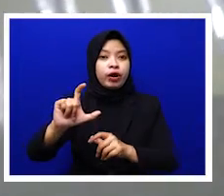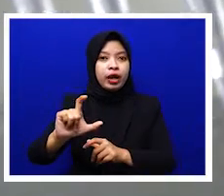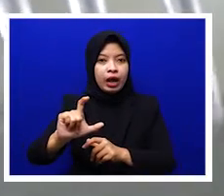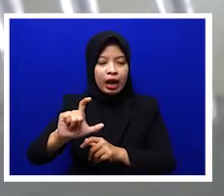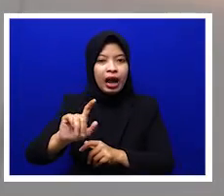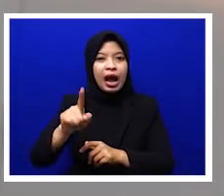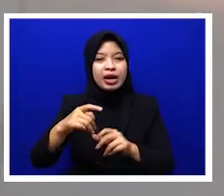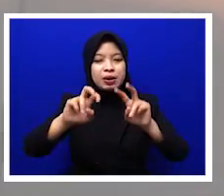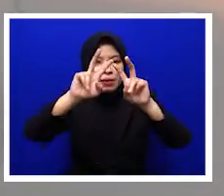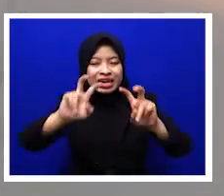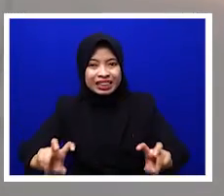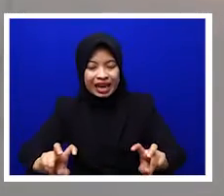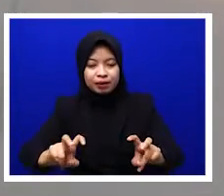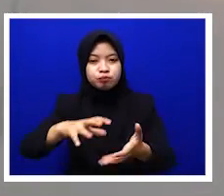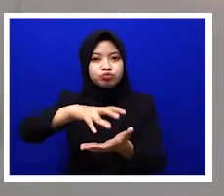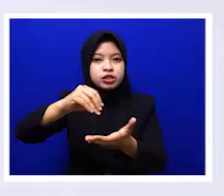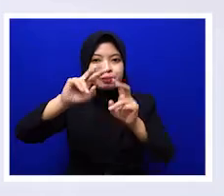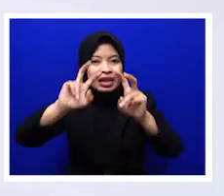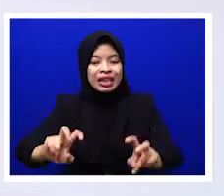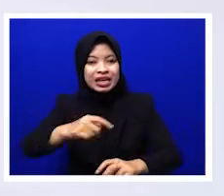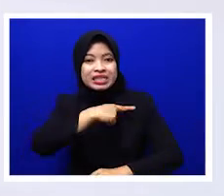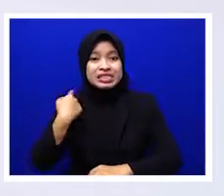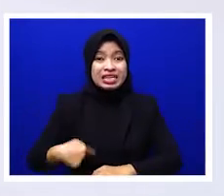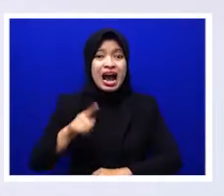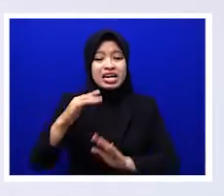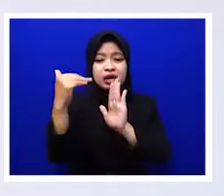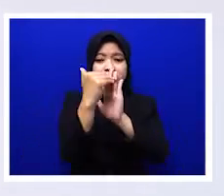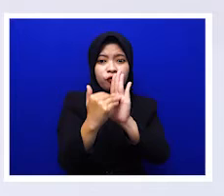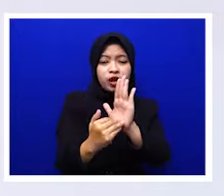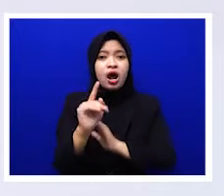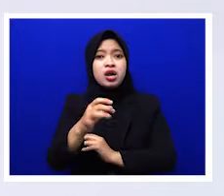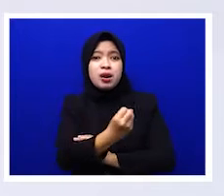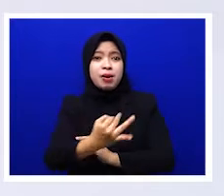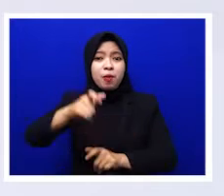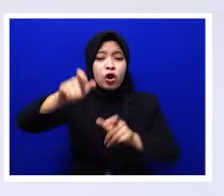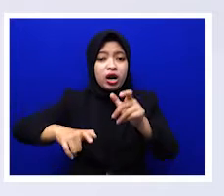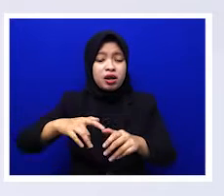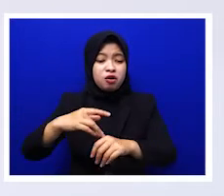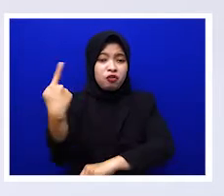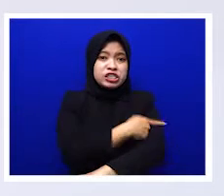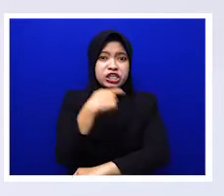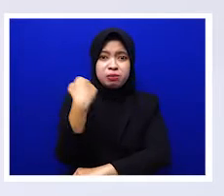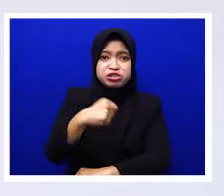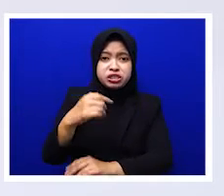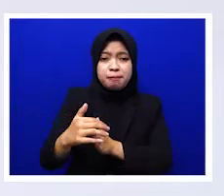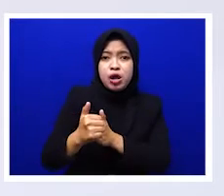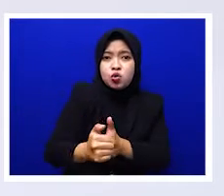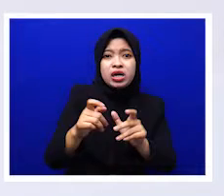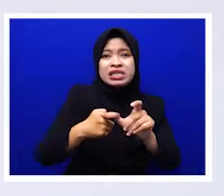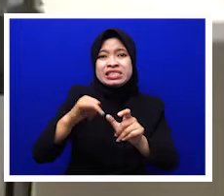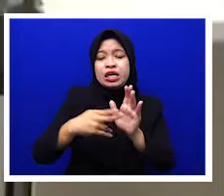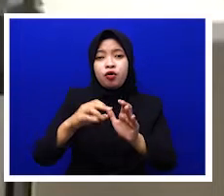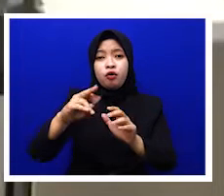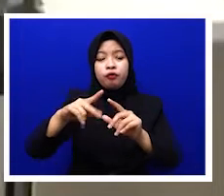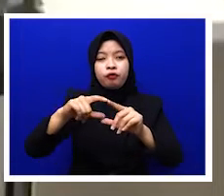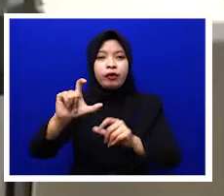City Vaccine Prevention Center. Dalam daftar tersebut tertulis banyak orang yang tidak dapat divaksinasi menurut pedoman Sinovac. Di antaranya